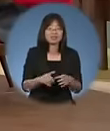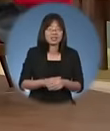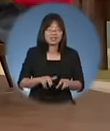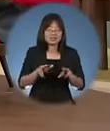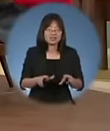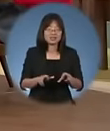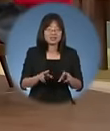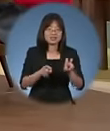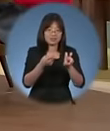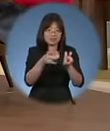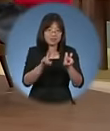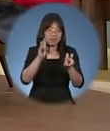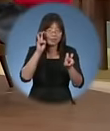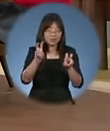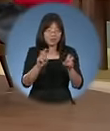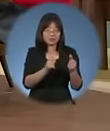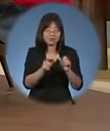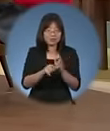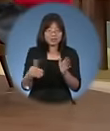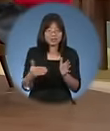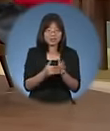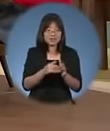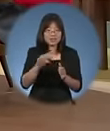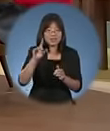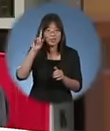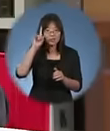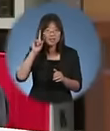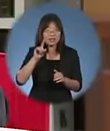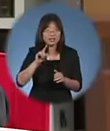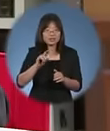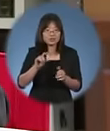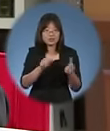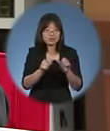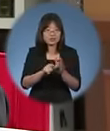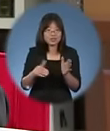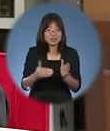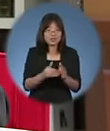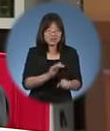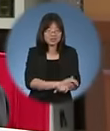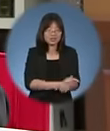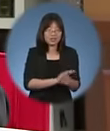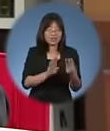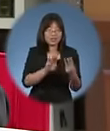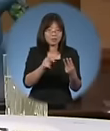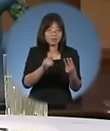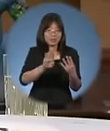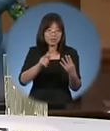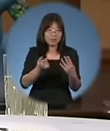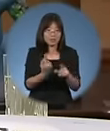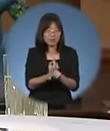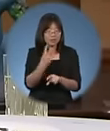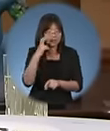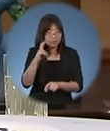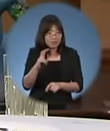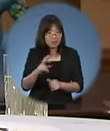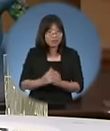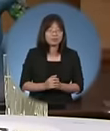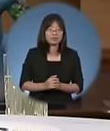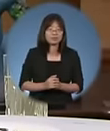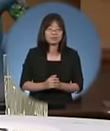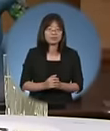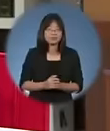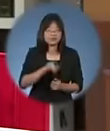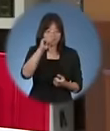지금의 20대는 아마 죽을 때까지, 100세에 죽을 때까지 직업을 한 3번, 4번 바꿔야 될 겁니다. 그렇죠. 그렇다면